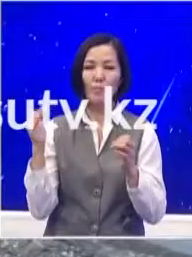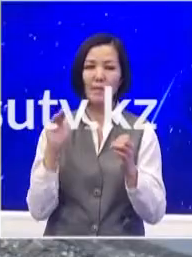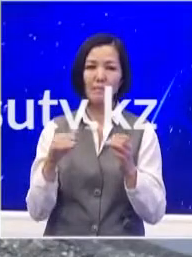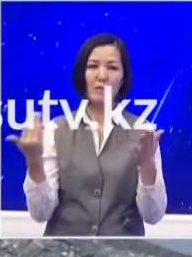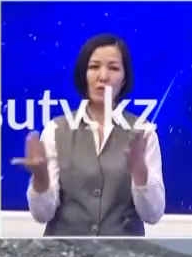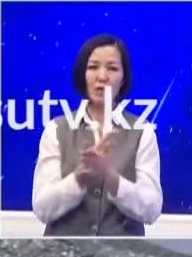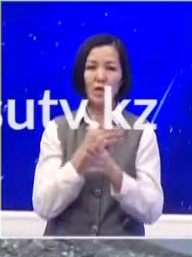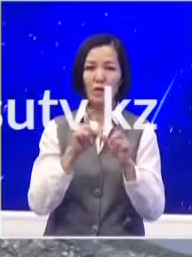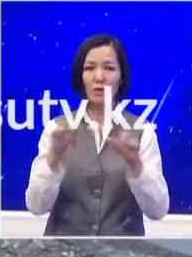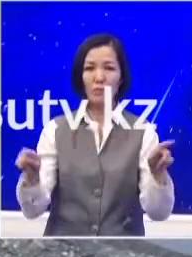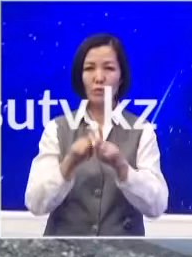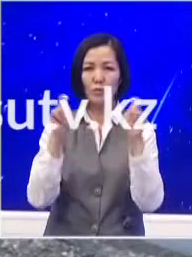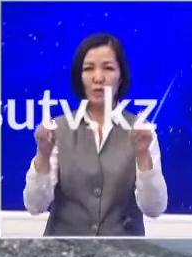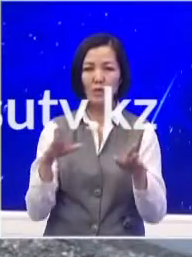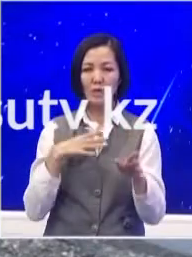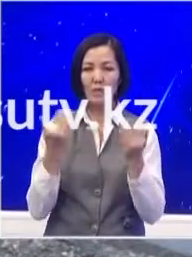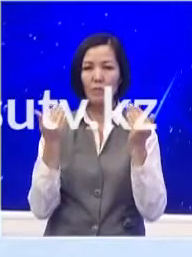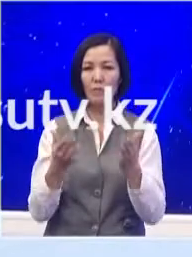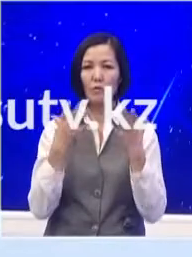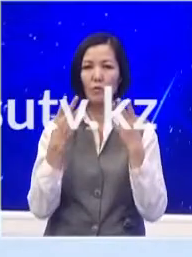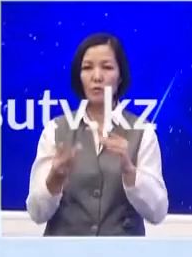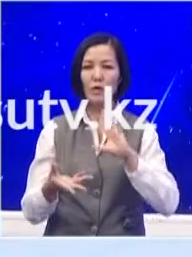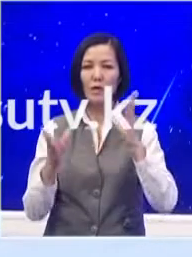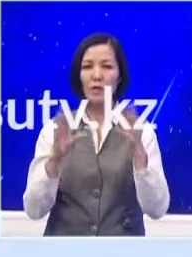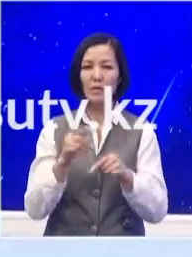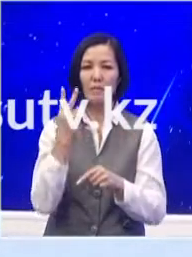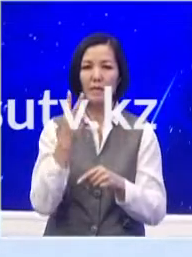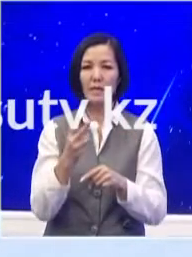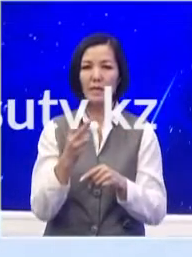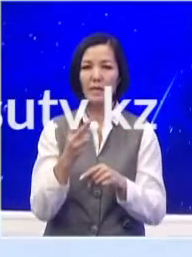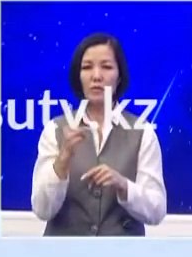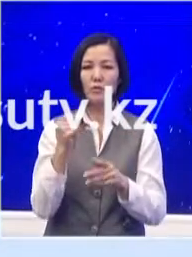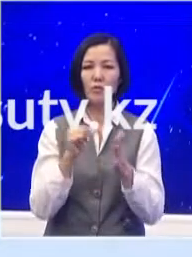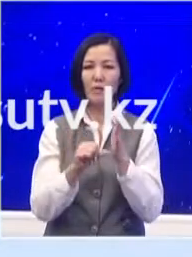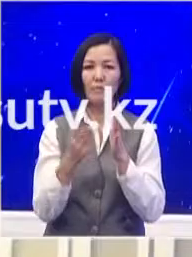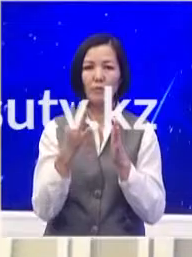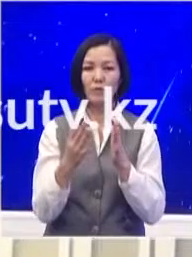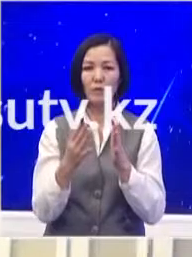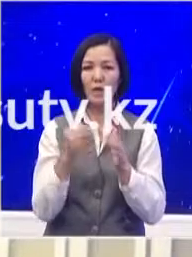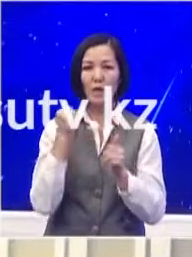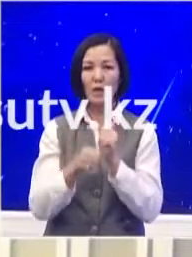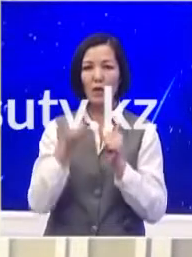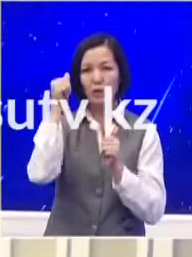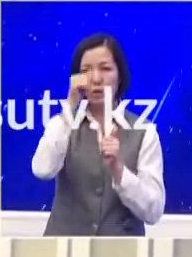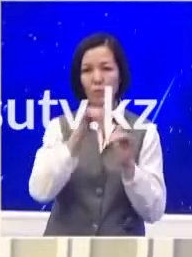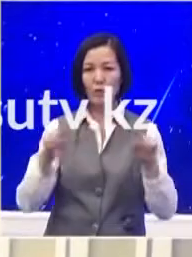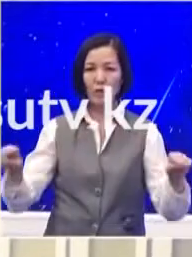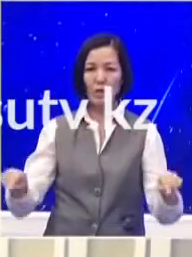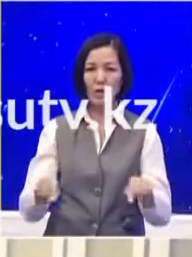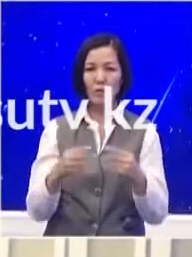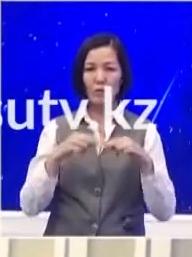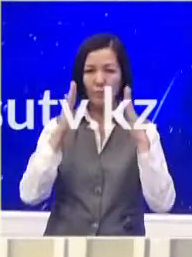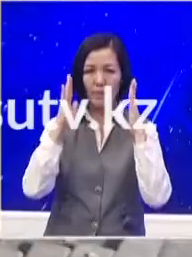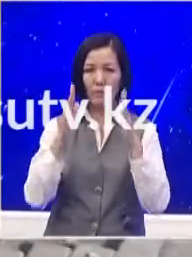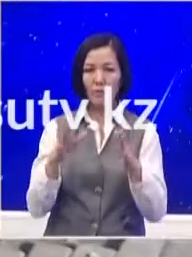демалыс орны қолданысқа берілді. Бүгінде олардың жалпы саны 264-ке жетіп отыр. Жыл санап айдын маңайын жаңғыртуға баса көңіл